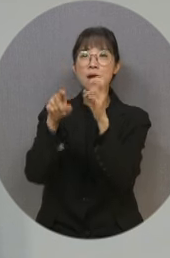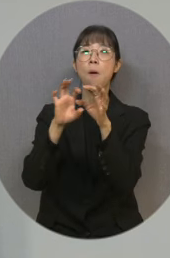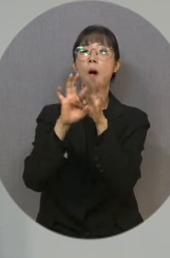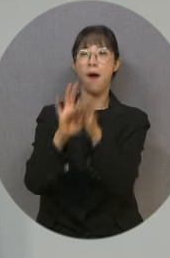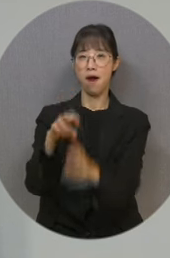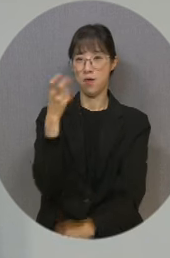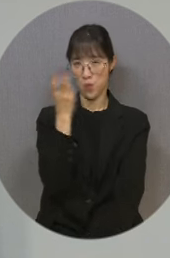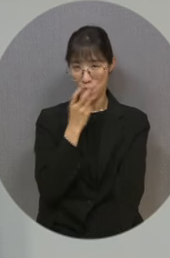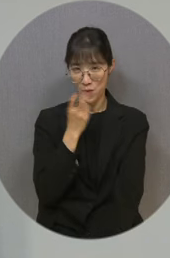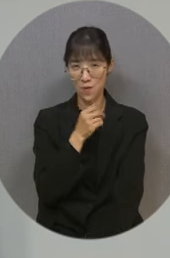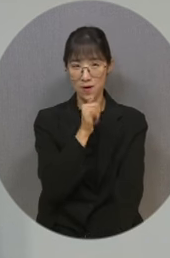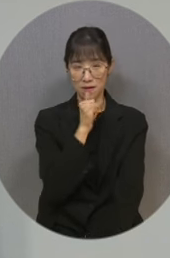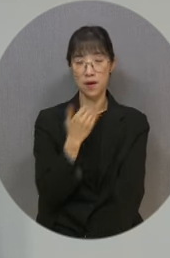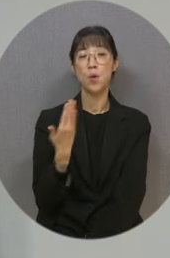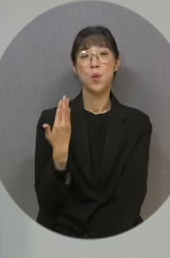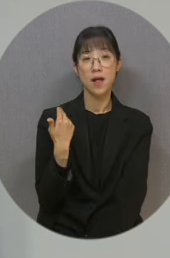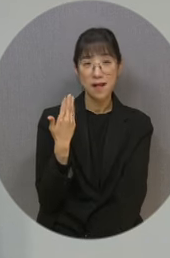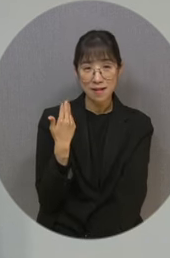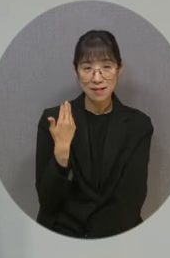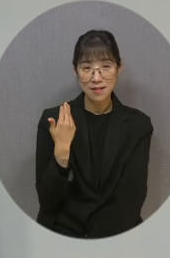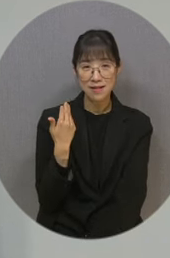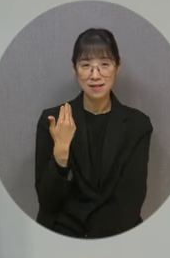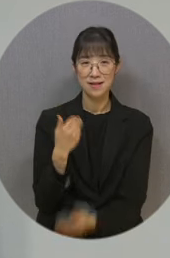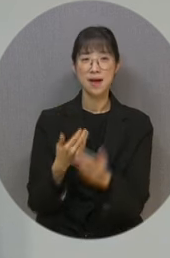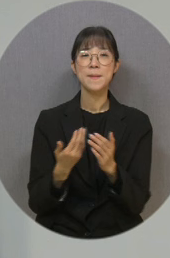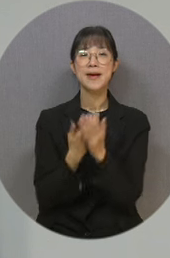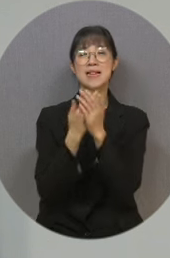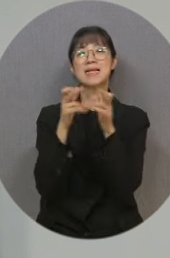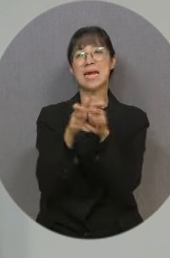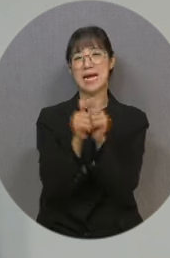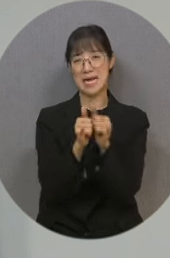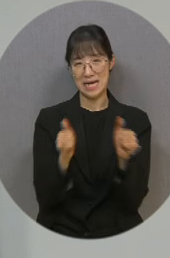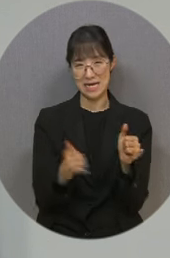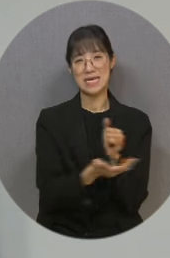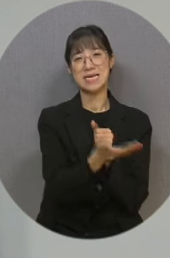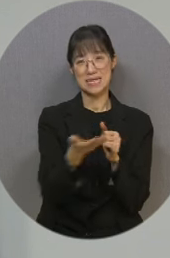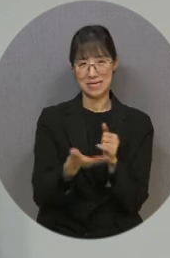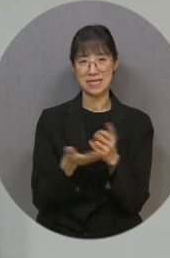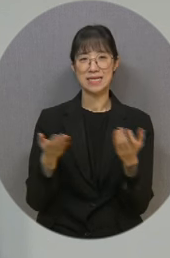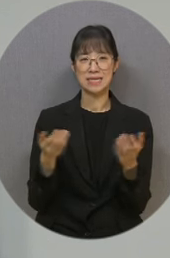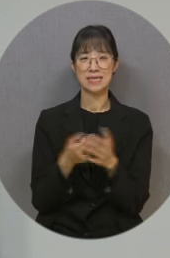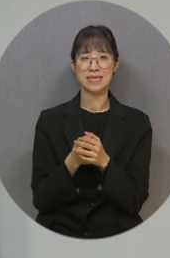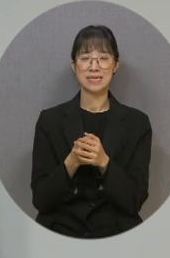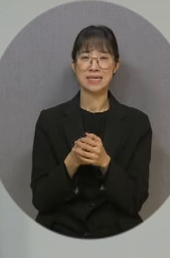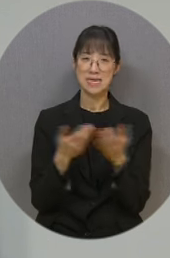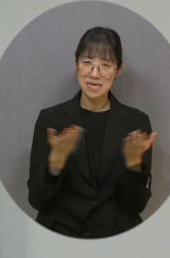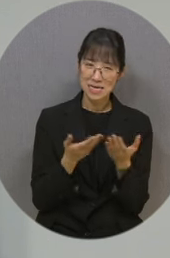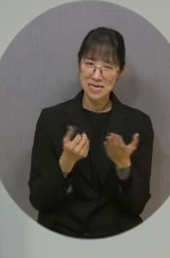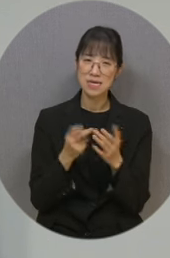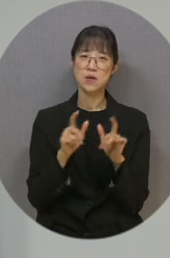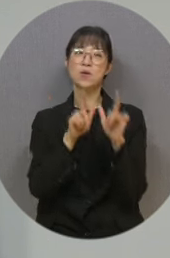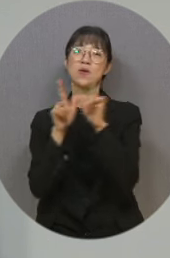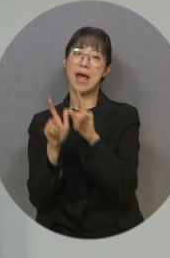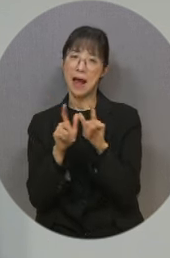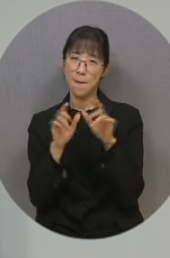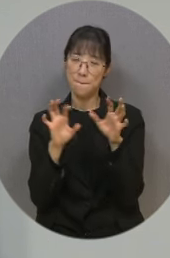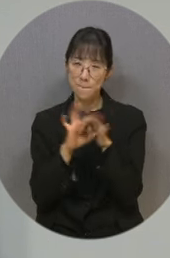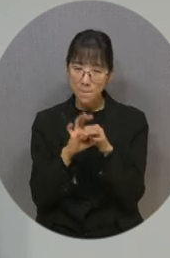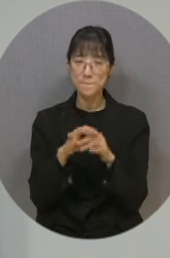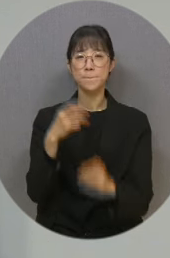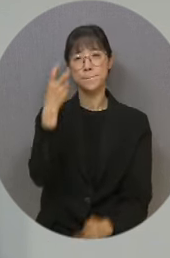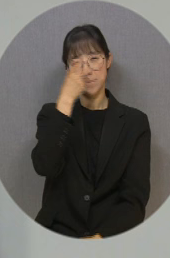실대 조사도 있고 최근 들어서는 저희가 발달 장애인 분들의 그런 일과 삶에 대한 실대 조사도